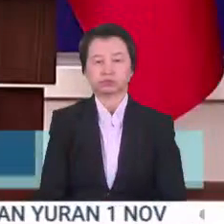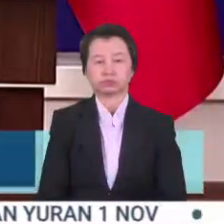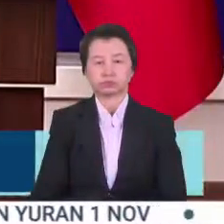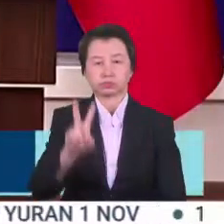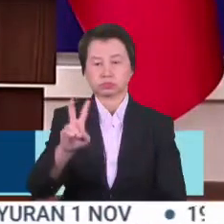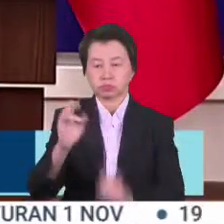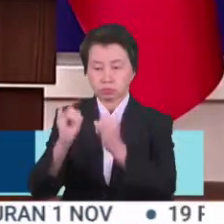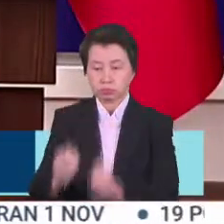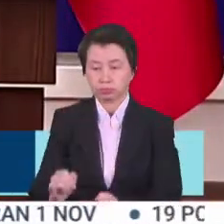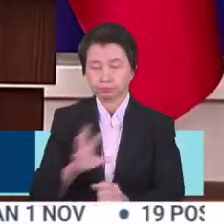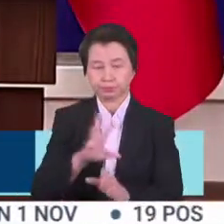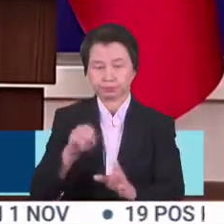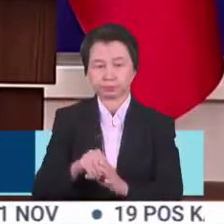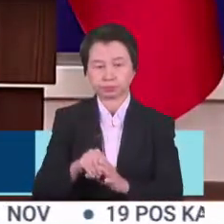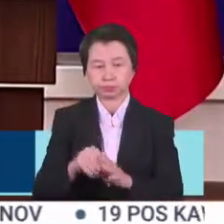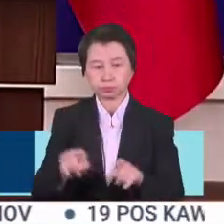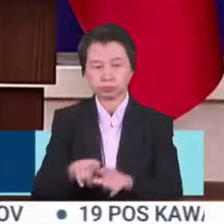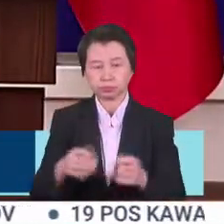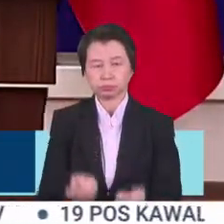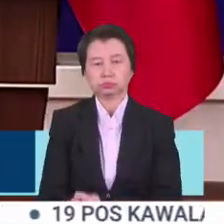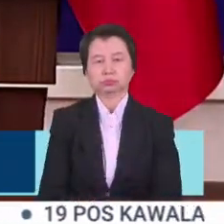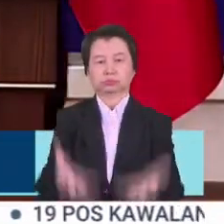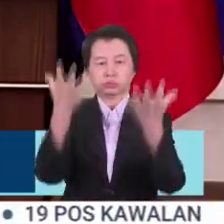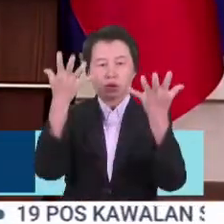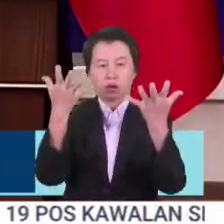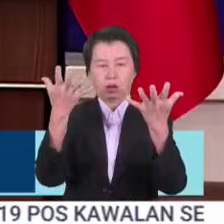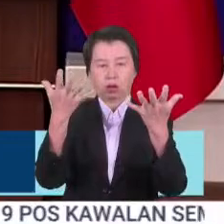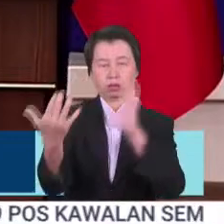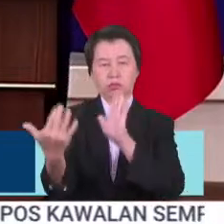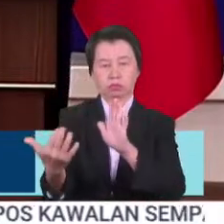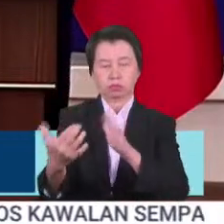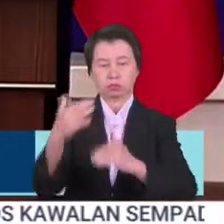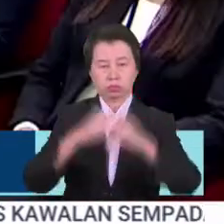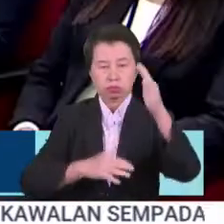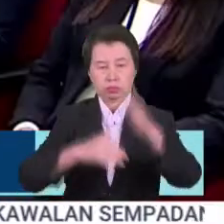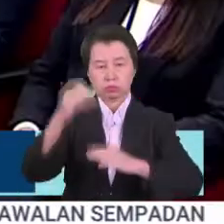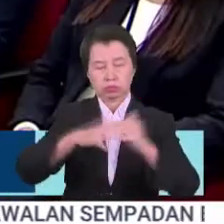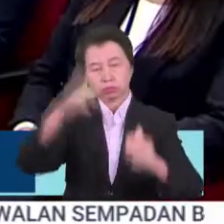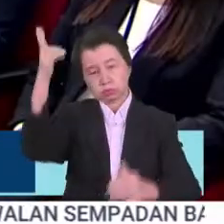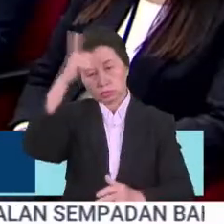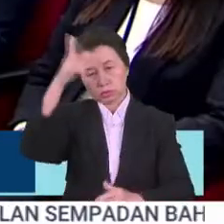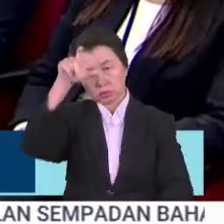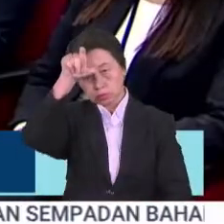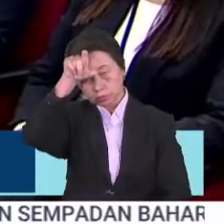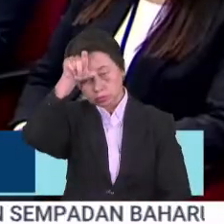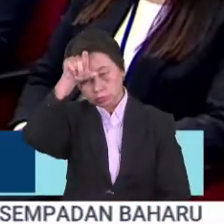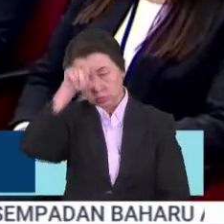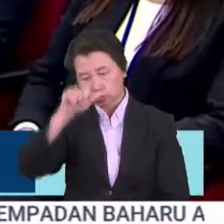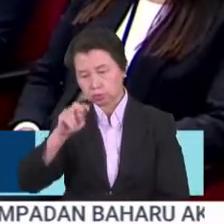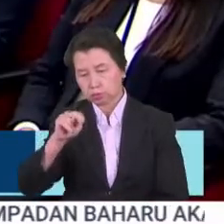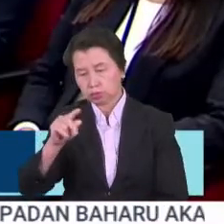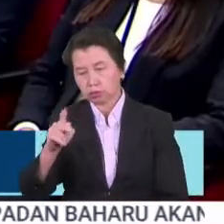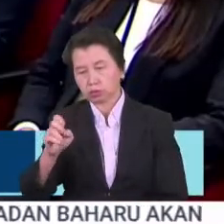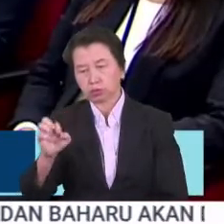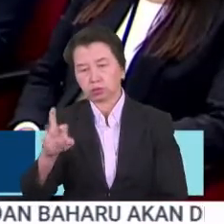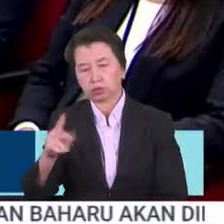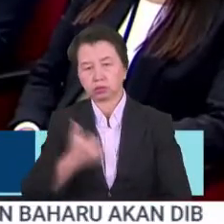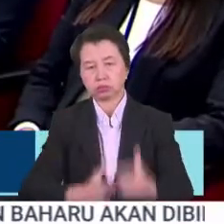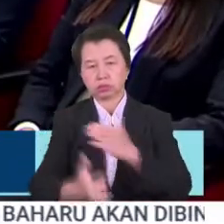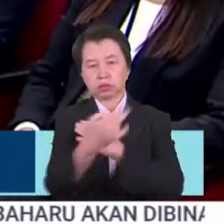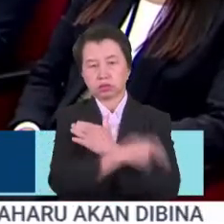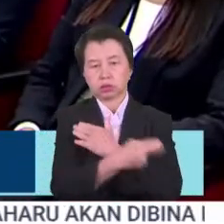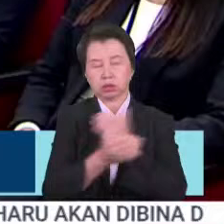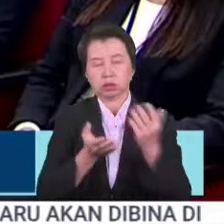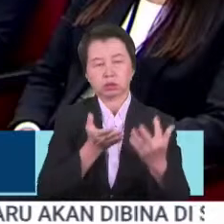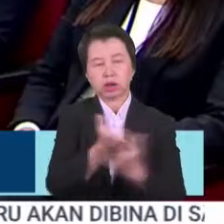Dua individu yang terlibat dengan insiden pengeboman di hadapan bangunan kerajaan Turki di Ankara disyaki memasuki negara itu